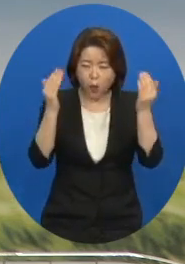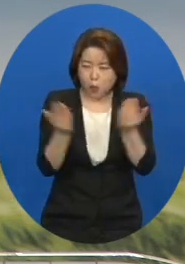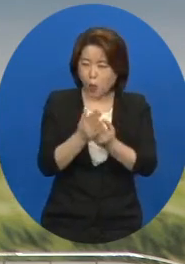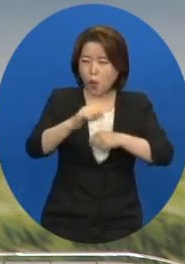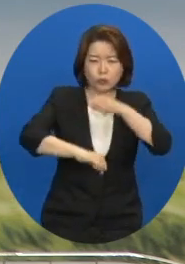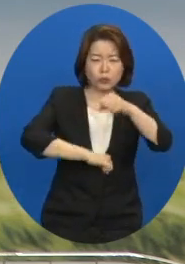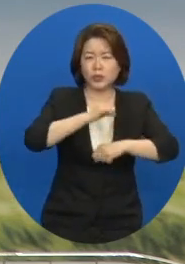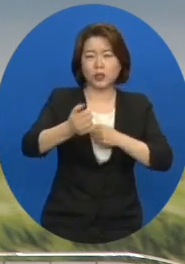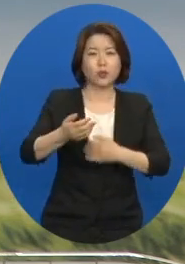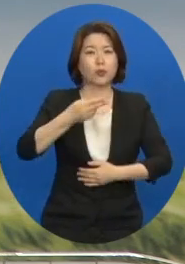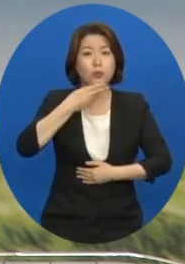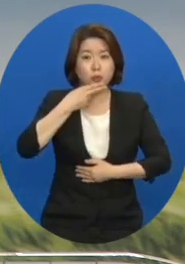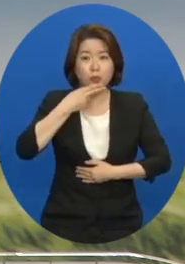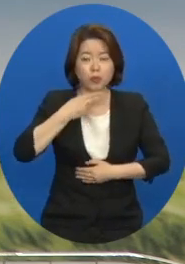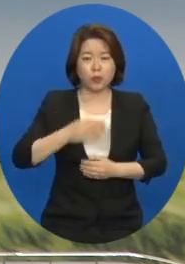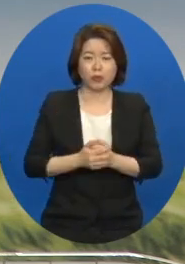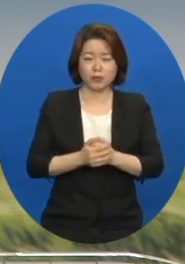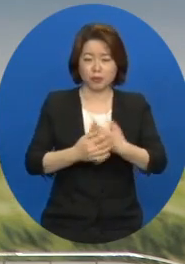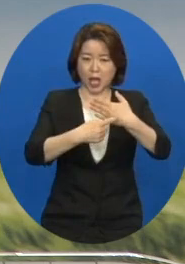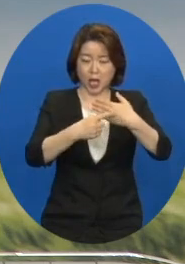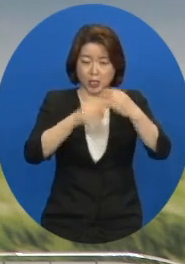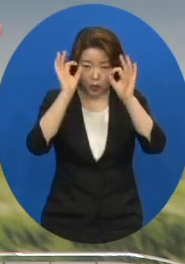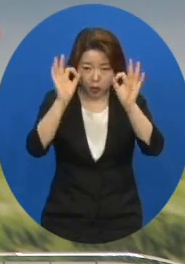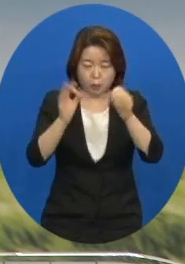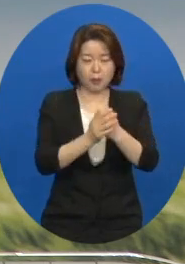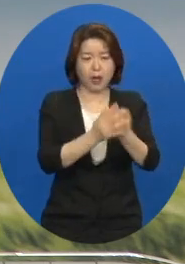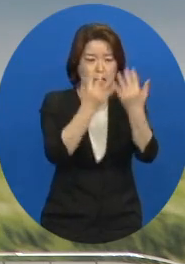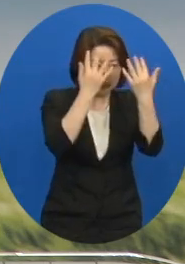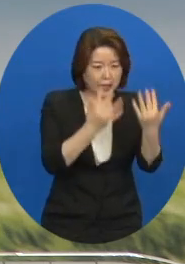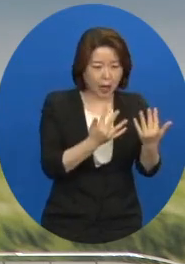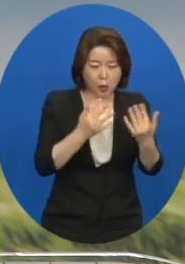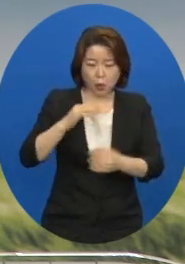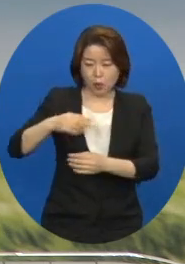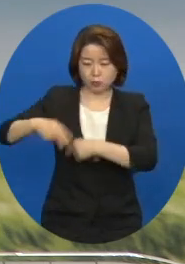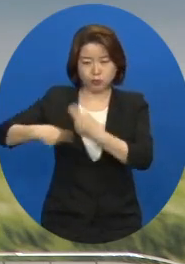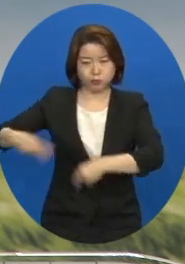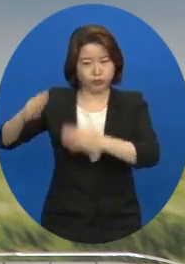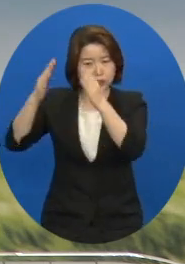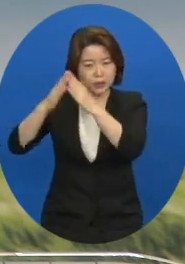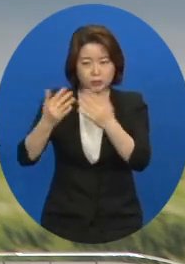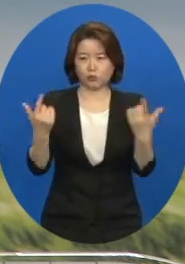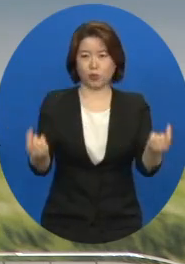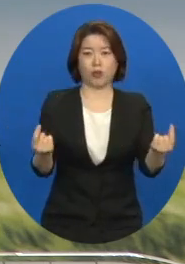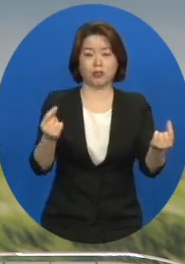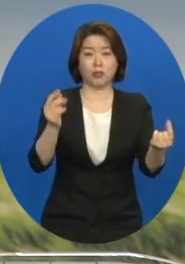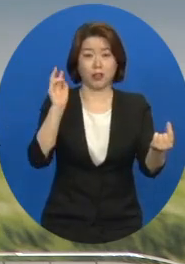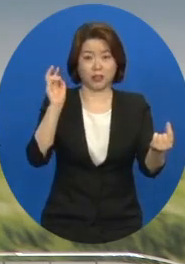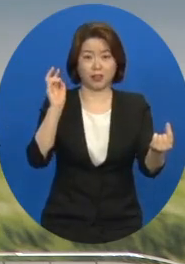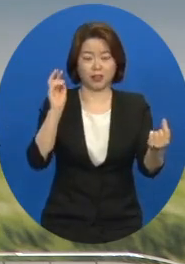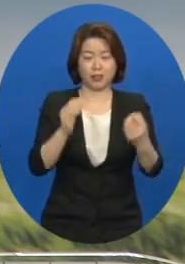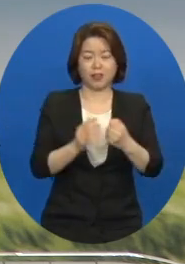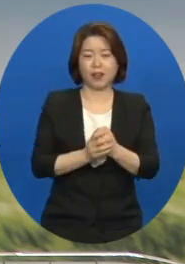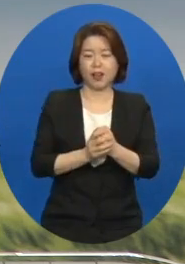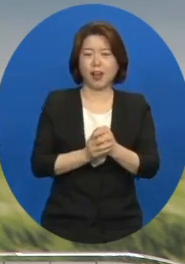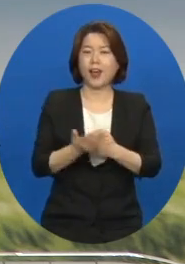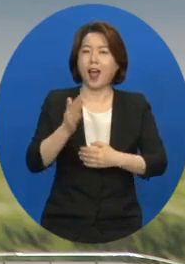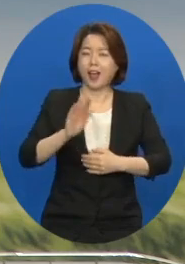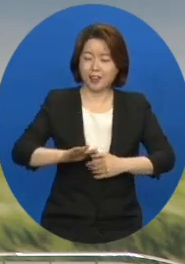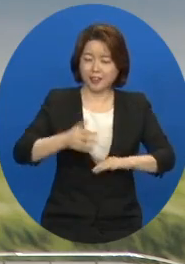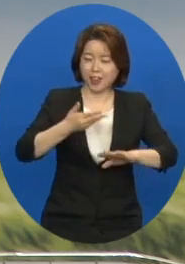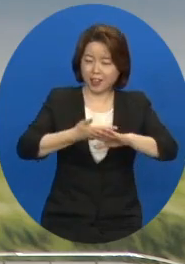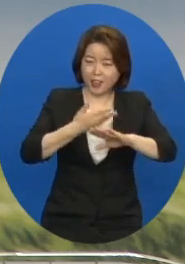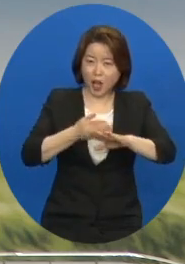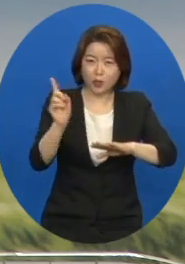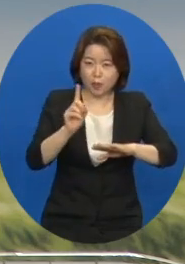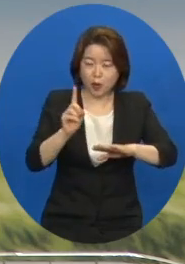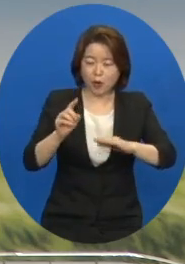자유가 없어요. 겉으로 보면 수도원이나 감옥이나 비슷해 보입니다. 다른 게 있다면 수도원 안에는 감사와